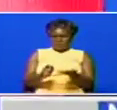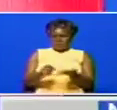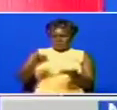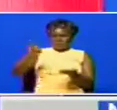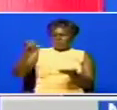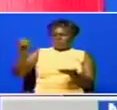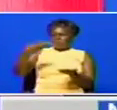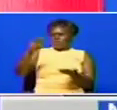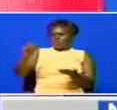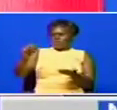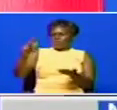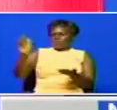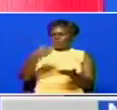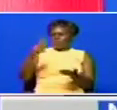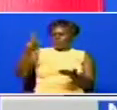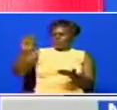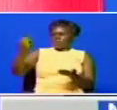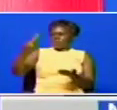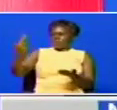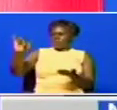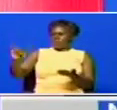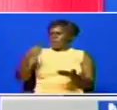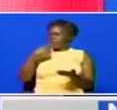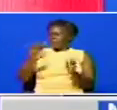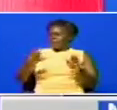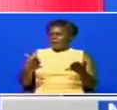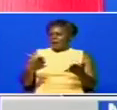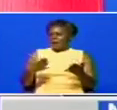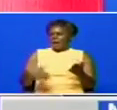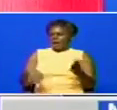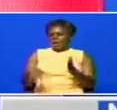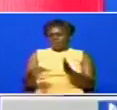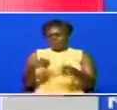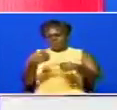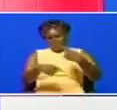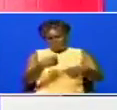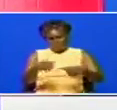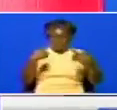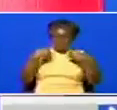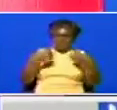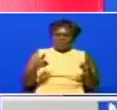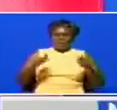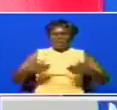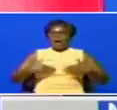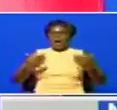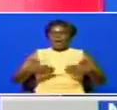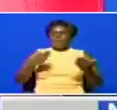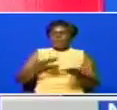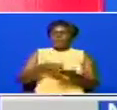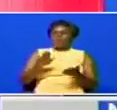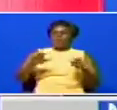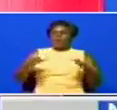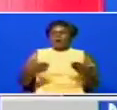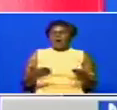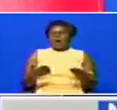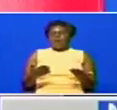ambaye ametoka kuzungumza hapo akizungumzia namna ambavyo shughuli nzima ilivyofanyika na vile ambavyo matokeo yake, na wamefurahishwa zaidi na jinsi